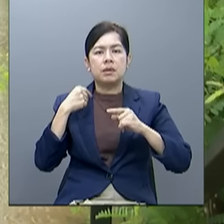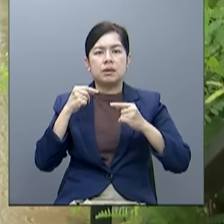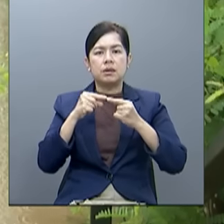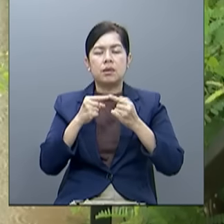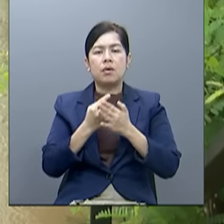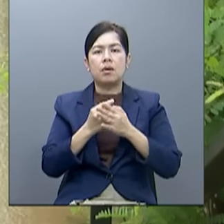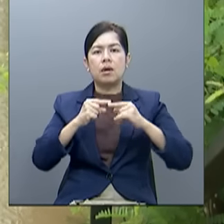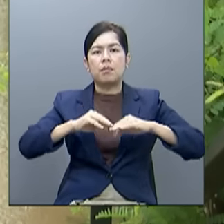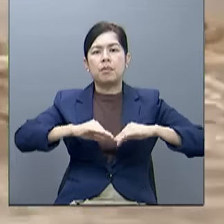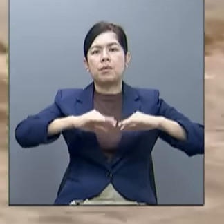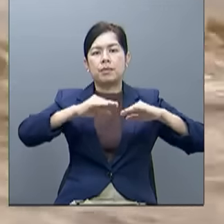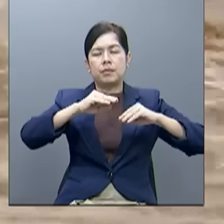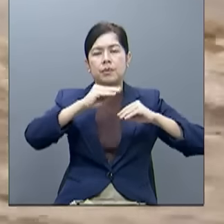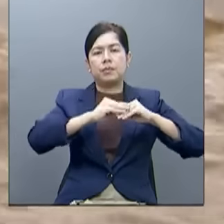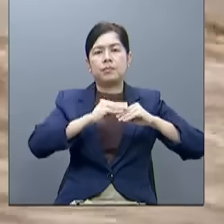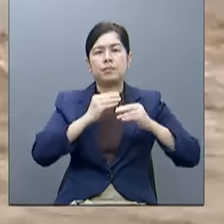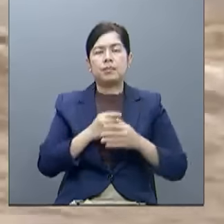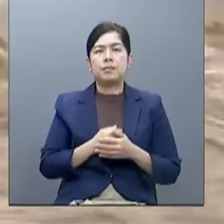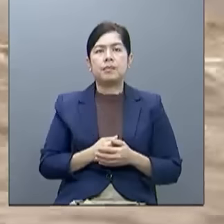ค่ะ